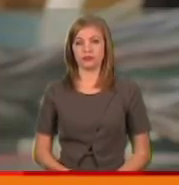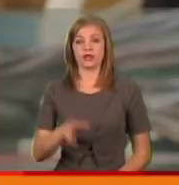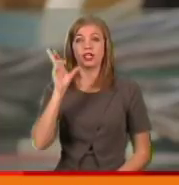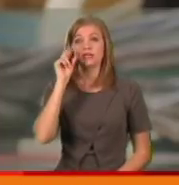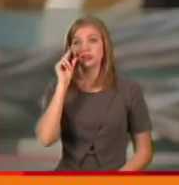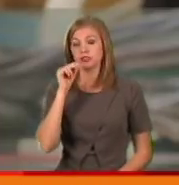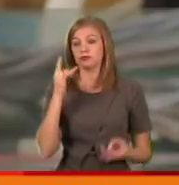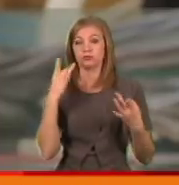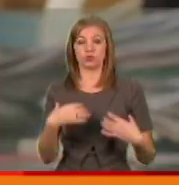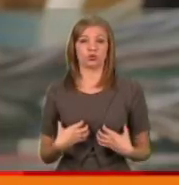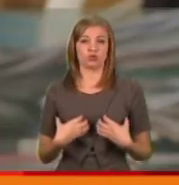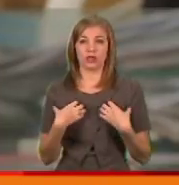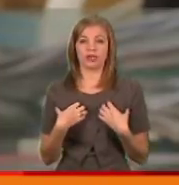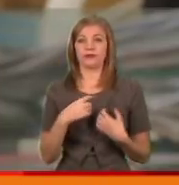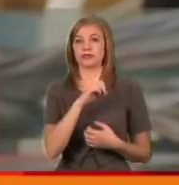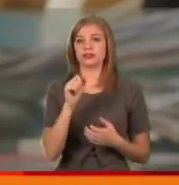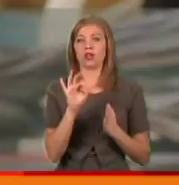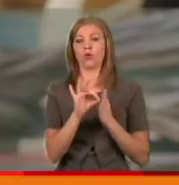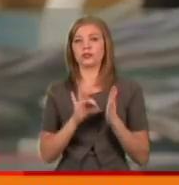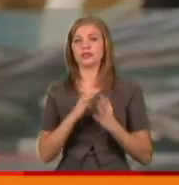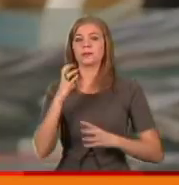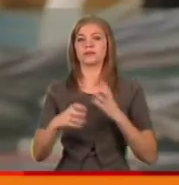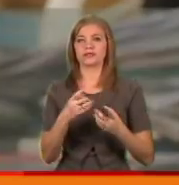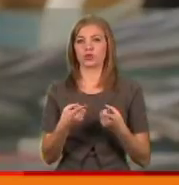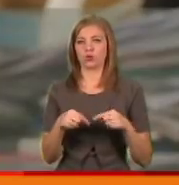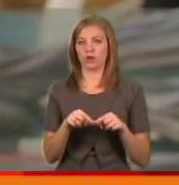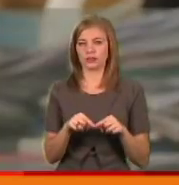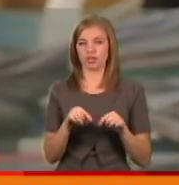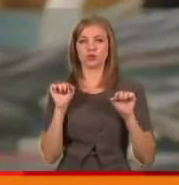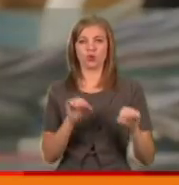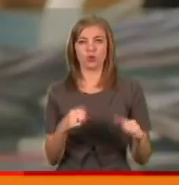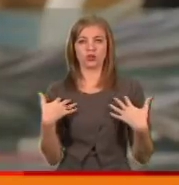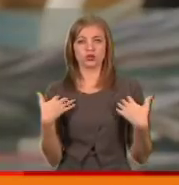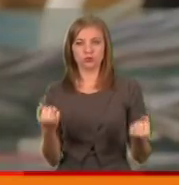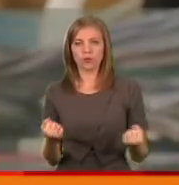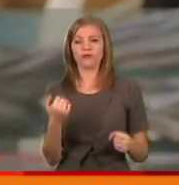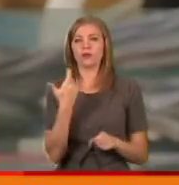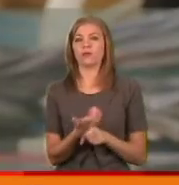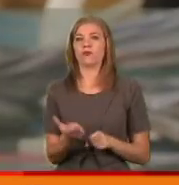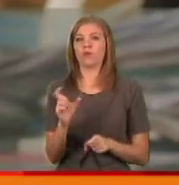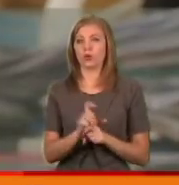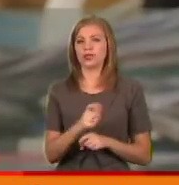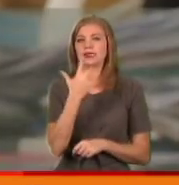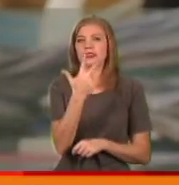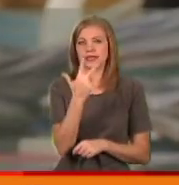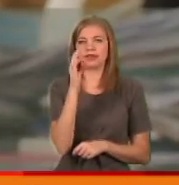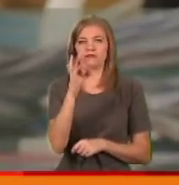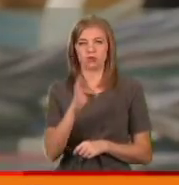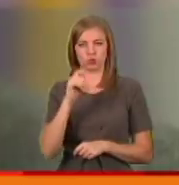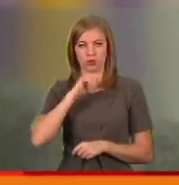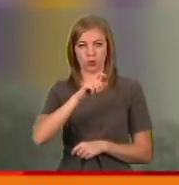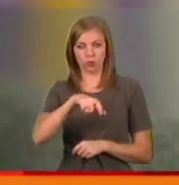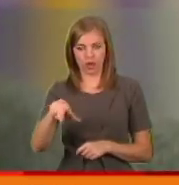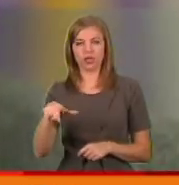Цифри просто жахливі. За оцінками Всесвітньої організації охорони здоров'я, понад 3%